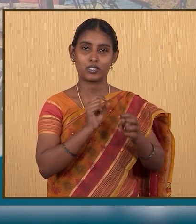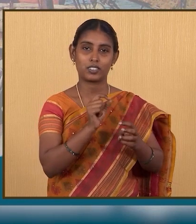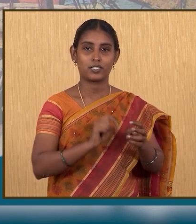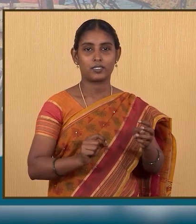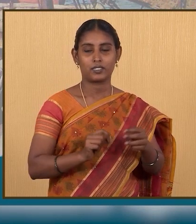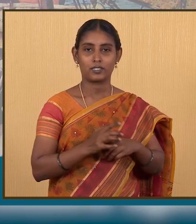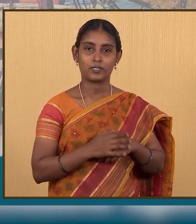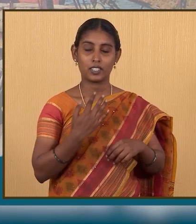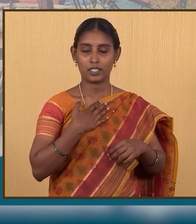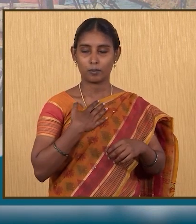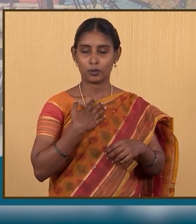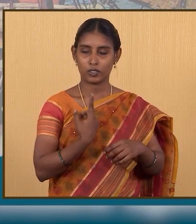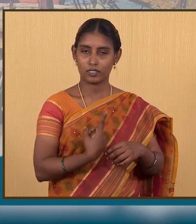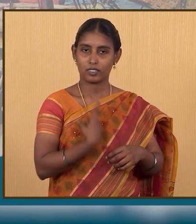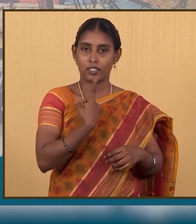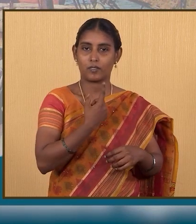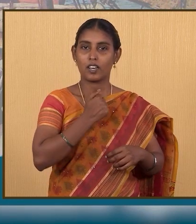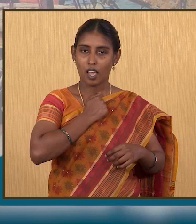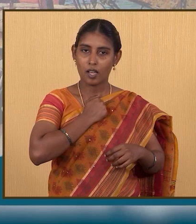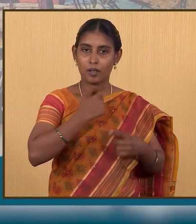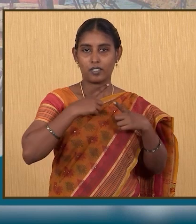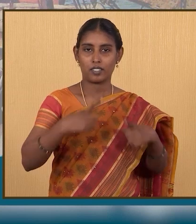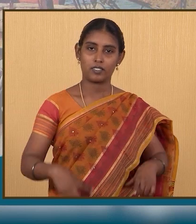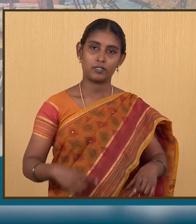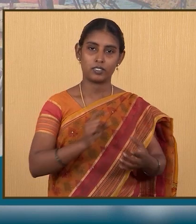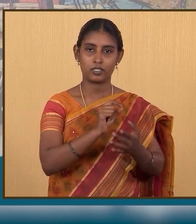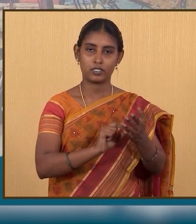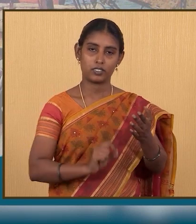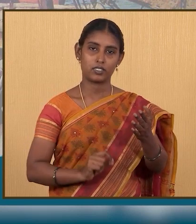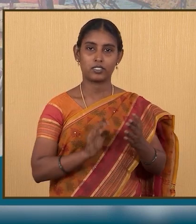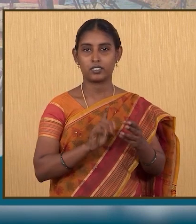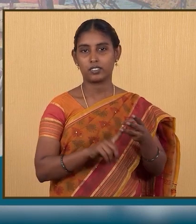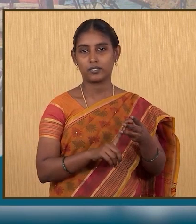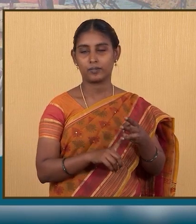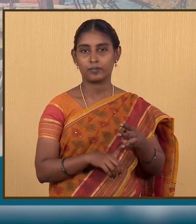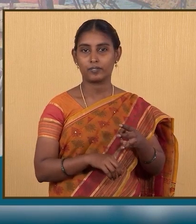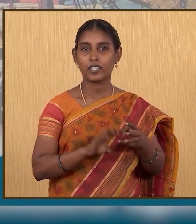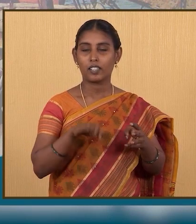சுயசரிதைகள். சுயசரிதைனா தன்னோட வரலாற்றை தானே எழுதுவாங்க இல்லையா, அது சுயசரிதைகள்.